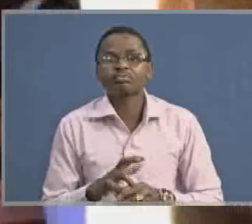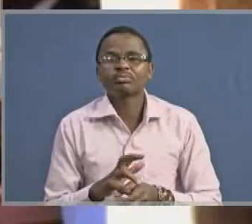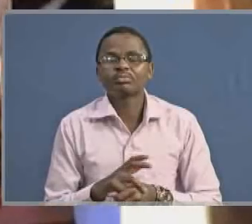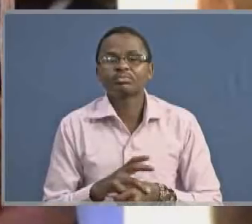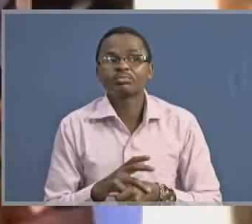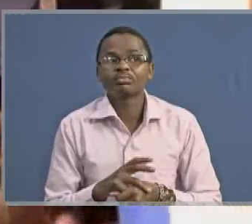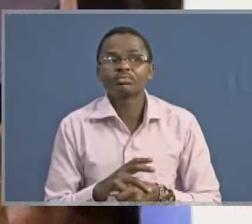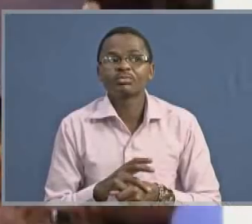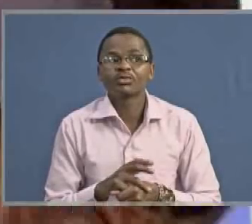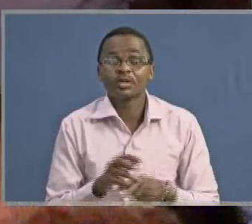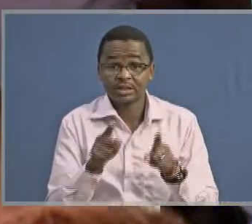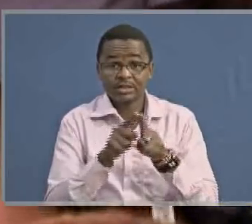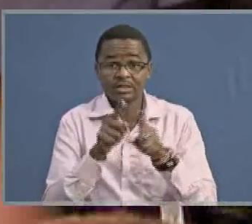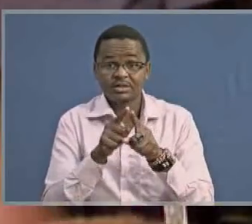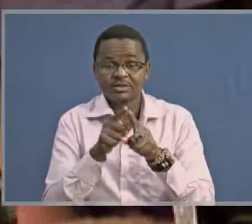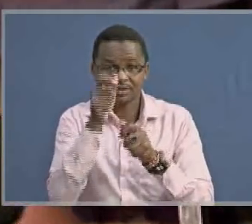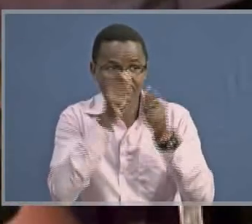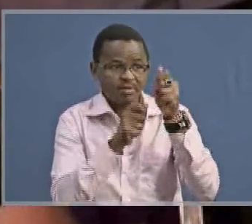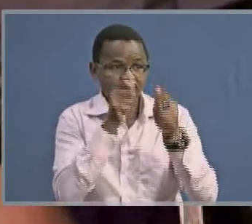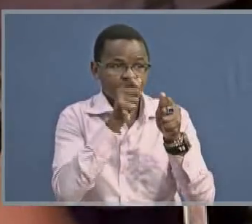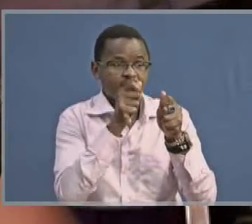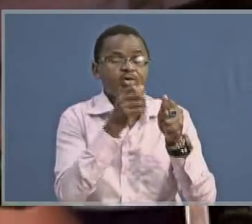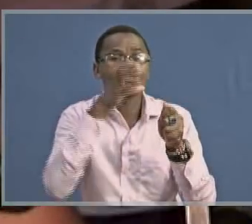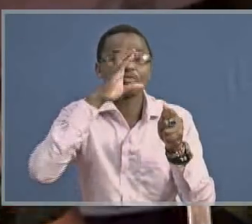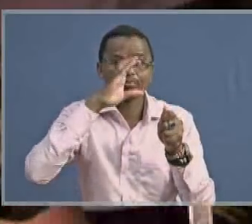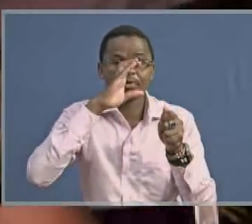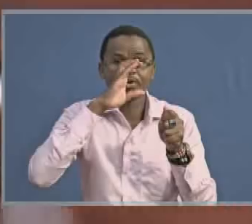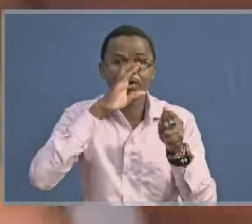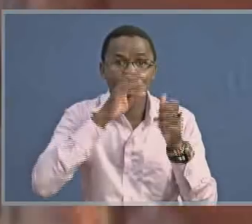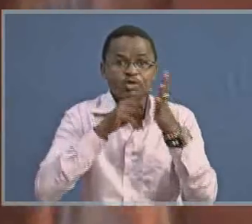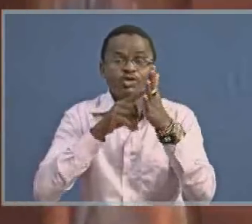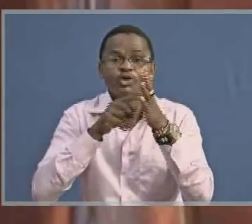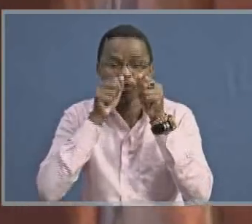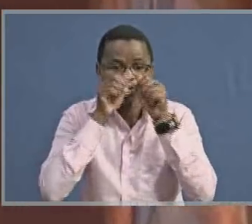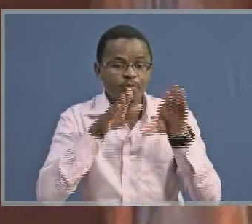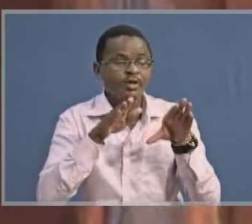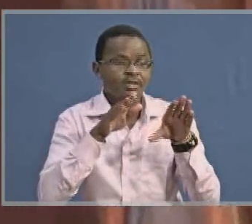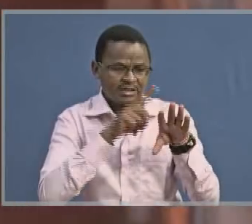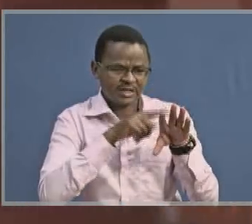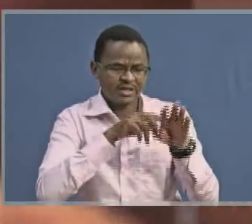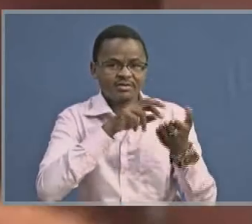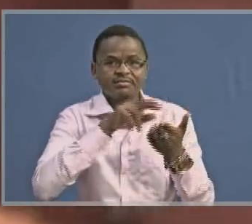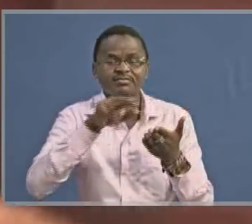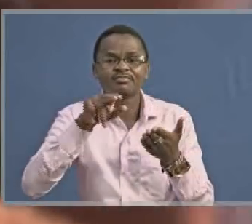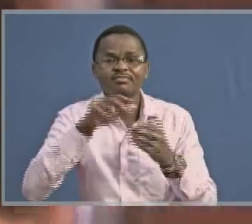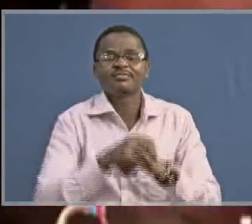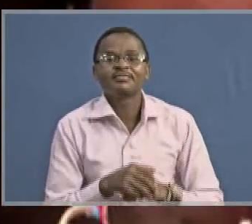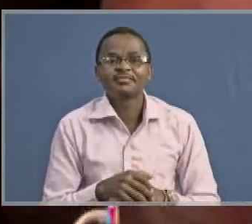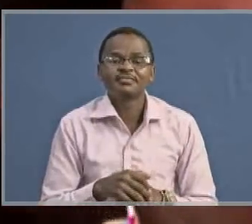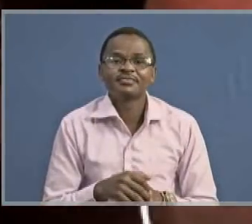Kondoo hawa hulishwa maziwa kabla ya safari, ishara ya baraka ili wanawiri.